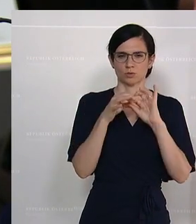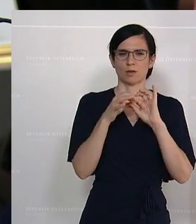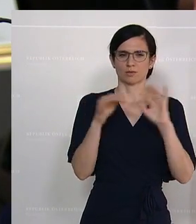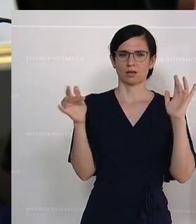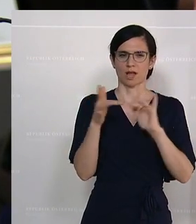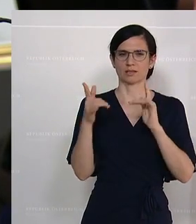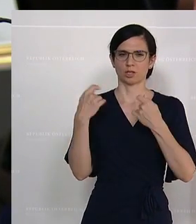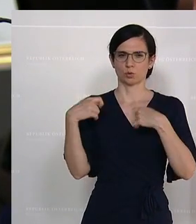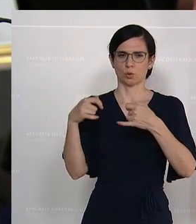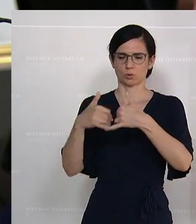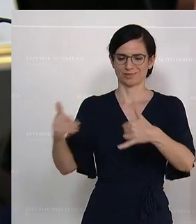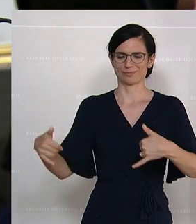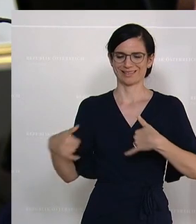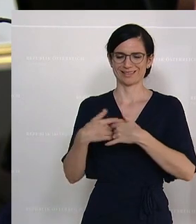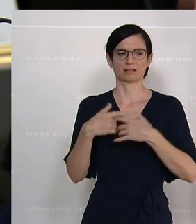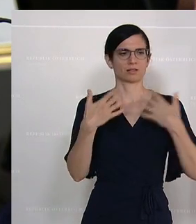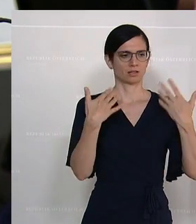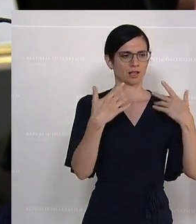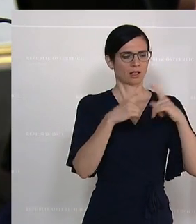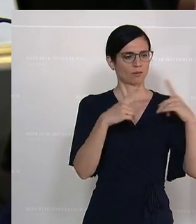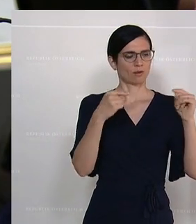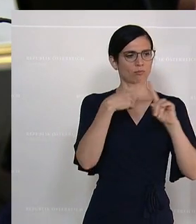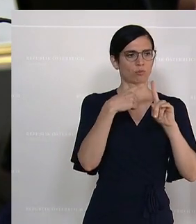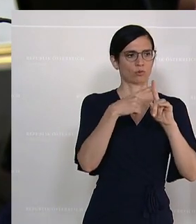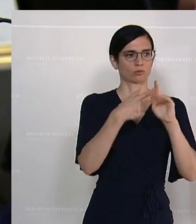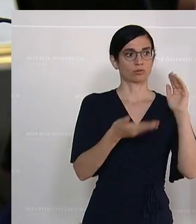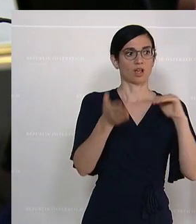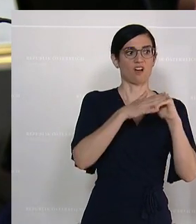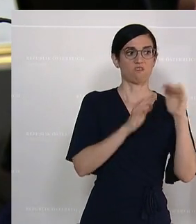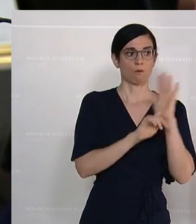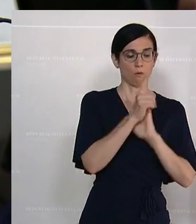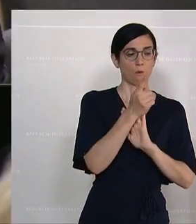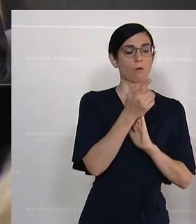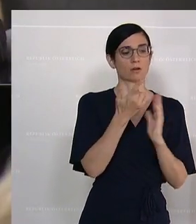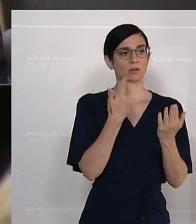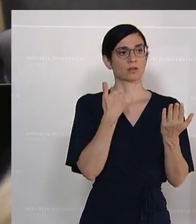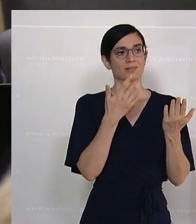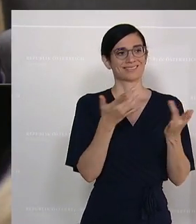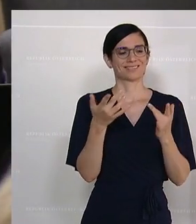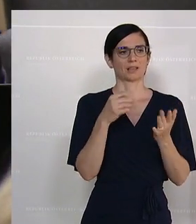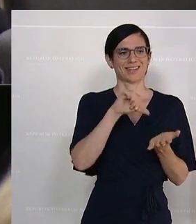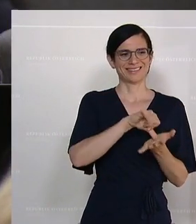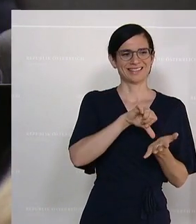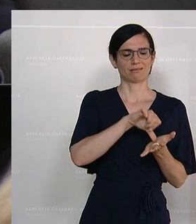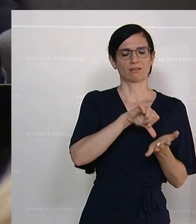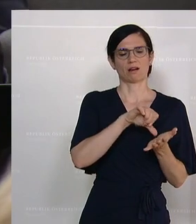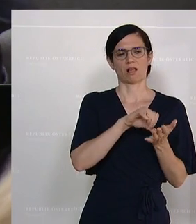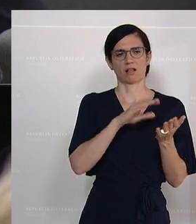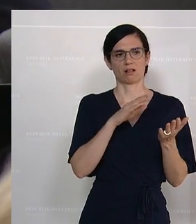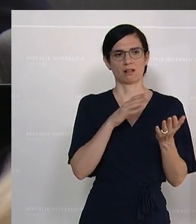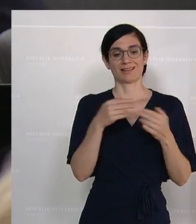stellt die erhöhung des kinderbonus in einem wesentlichen baustein den zentralen baustein darum neben den strukturellen